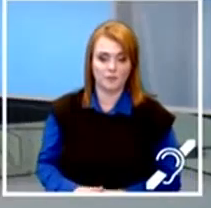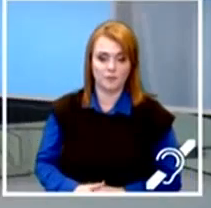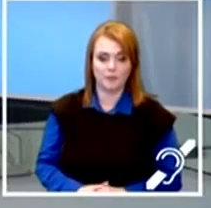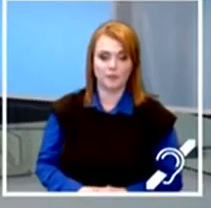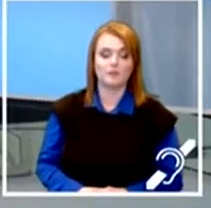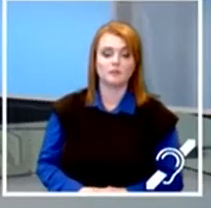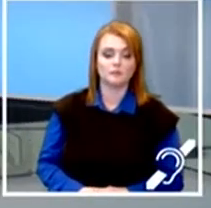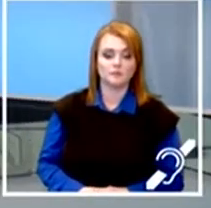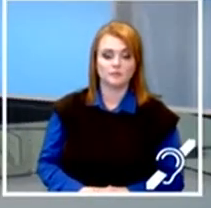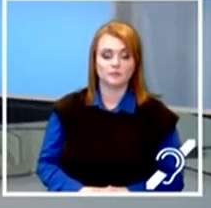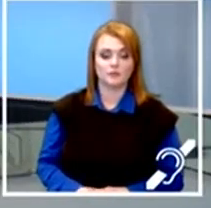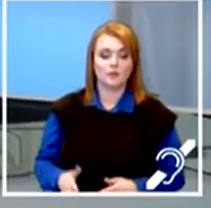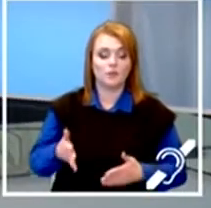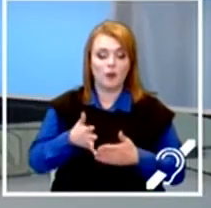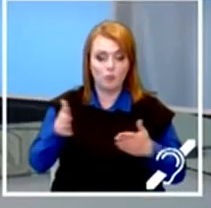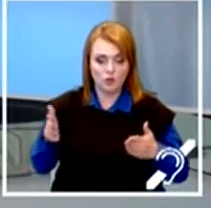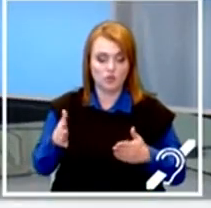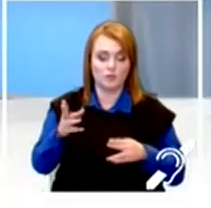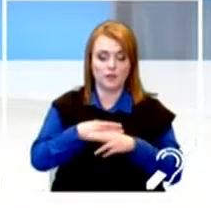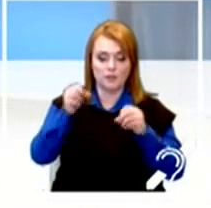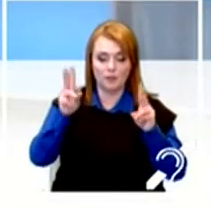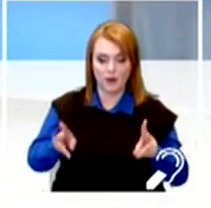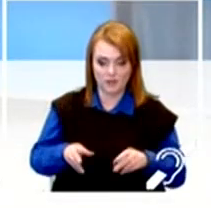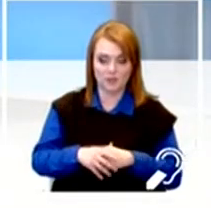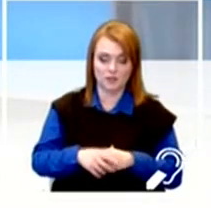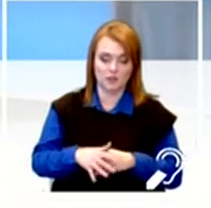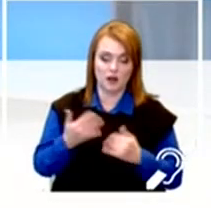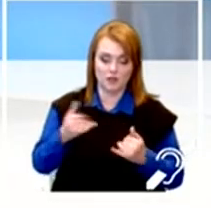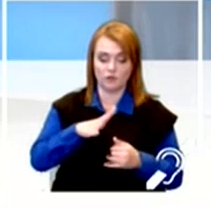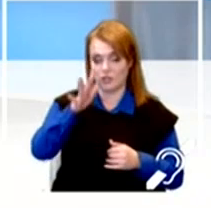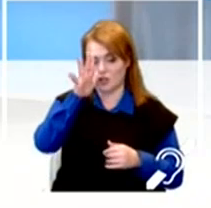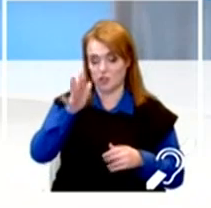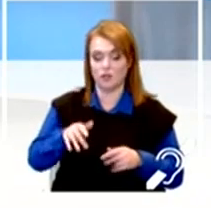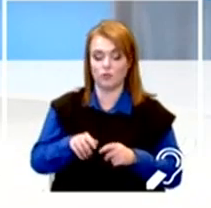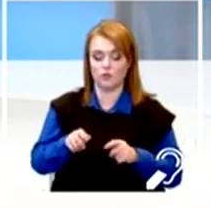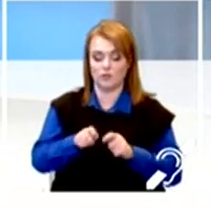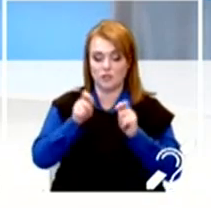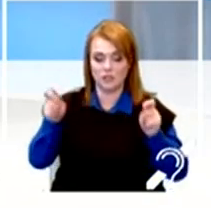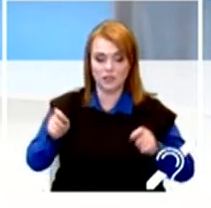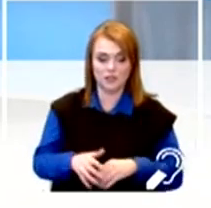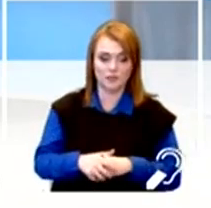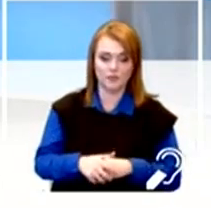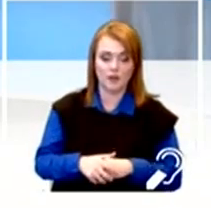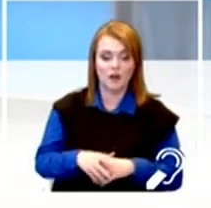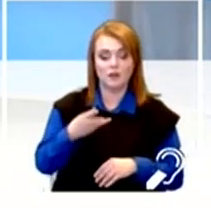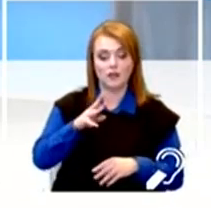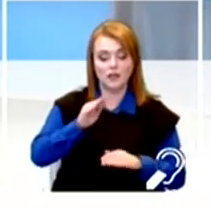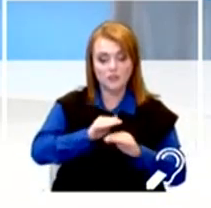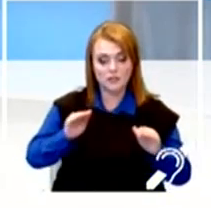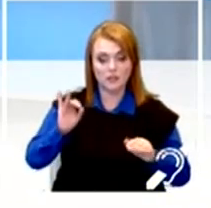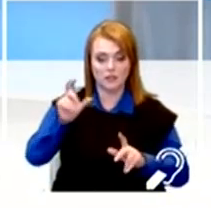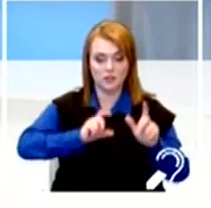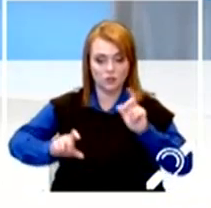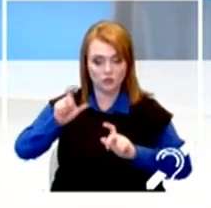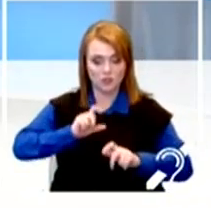Un ghid explicativ de securitate a fost lansat astăzi la Chișinău. Acesta este destinat publicului larg, inclusiv elevilor, studenților, dar și